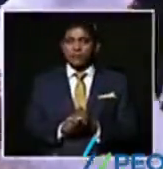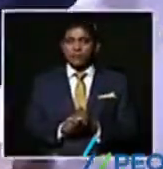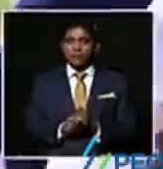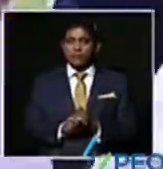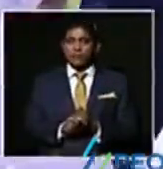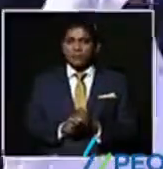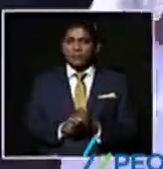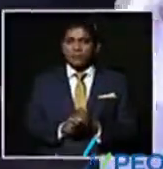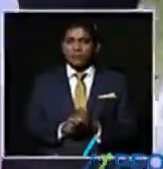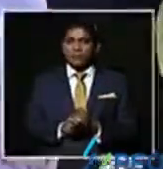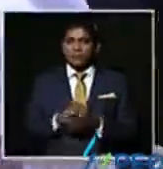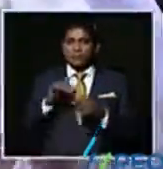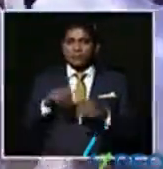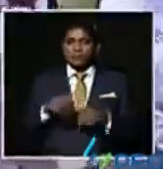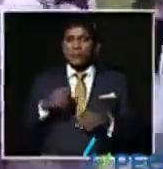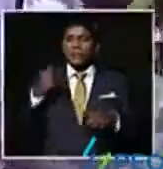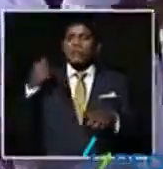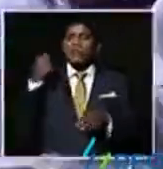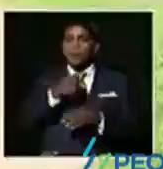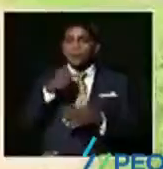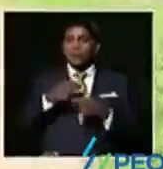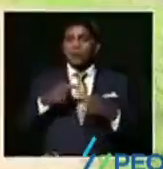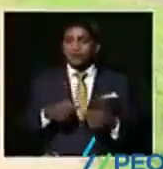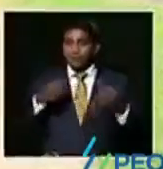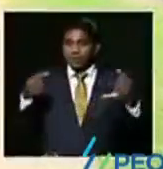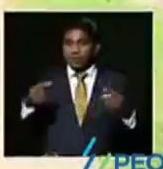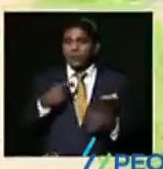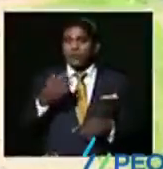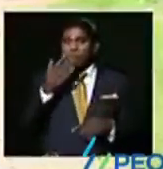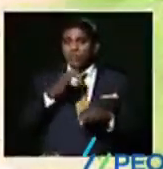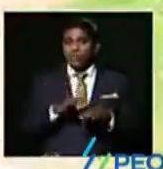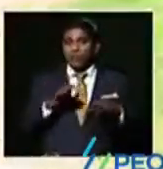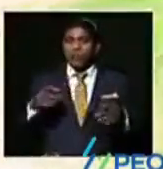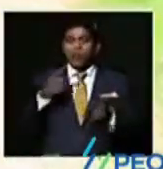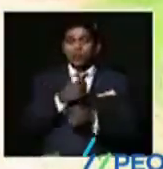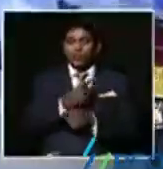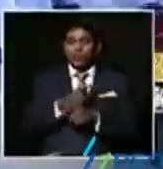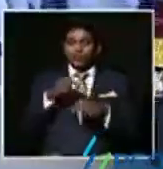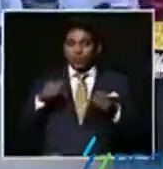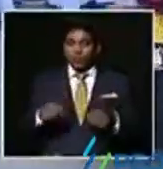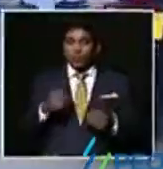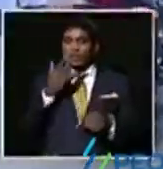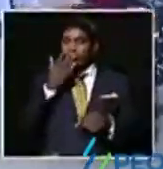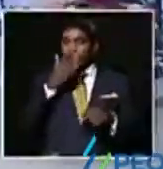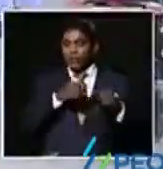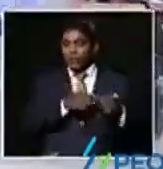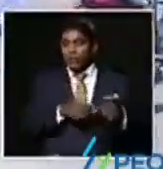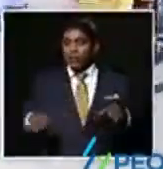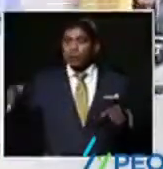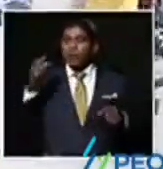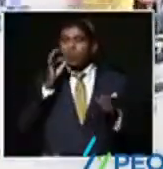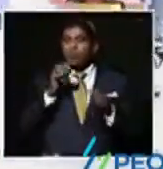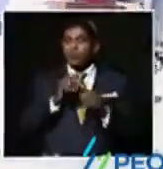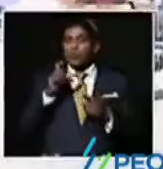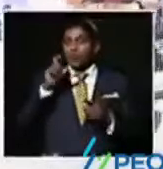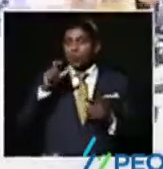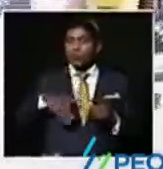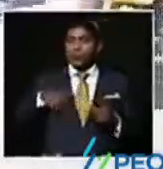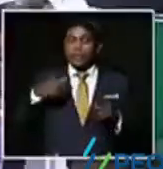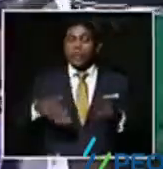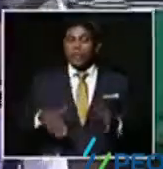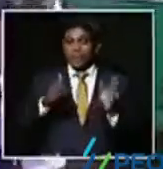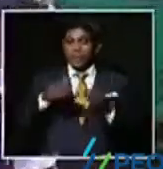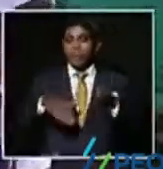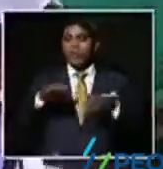මේ අතර මේ පහර දීමට විරෝධය පළ කරමින් පාසල් සිසුන් හා ගුරුවරුන් අද පාසලේ සිට පුත්තලම කොළඹ ප්‍රධාන මාර්ගය දක්වා